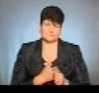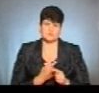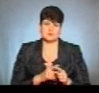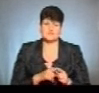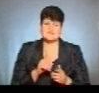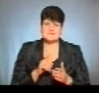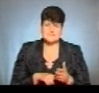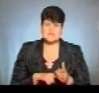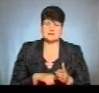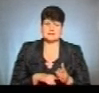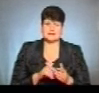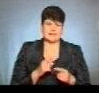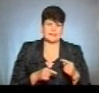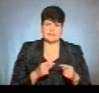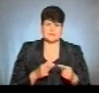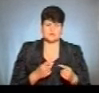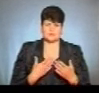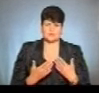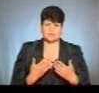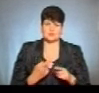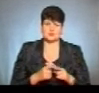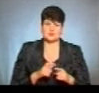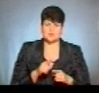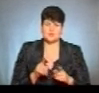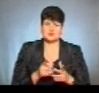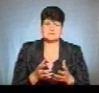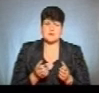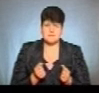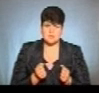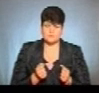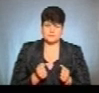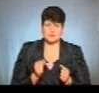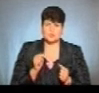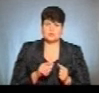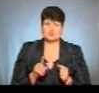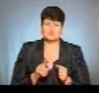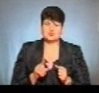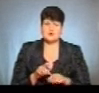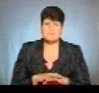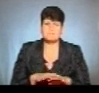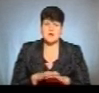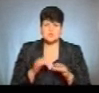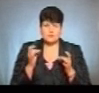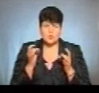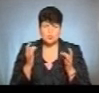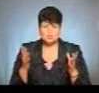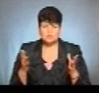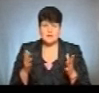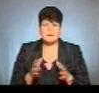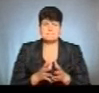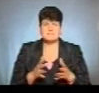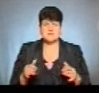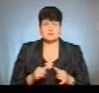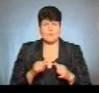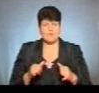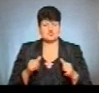вірити і некритично ставляться до того, що сприймають. Тому що масова культура більш поширена,